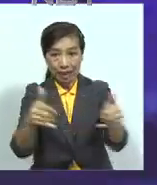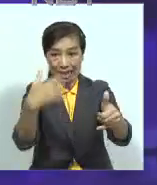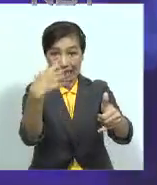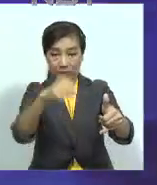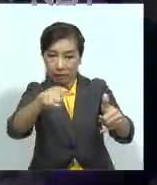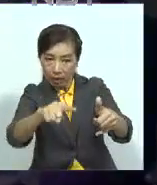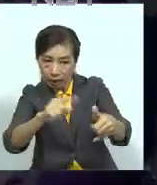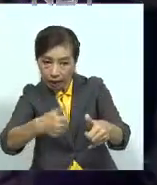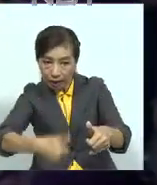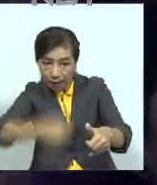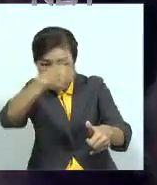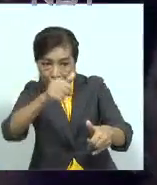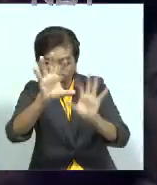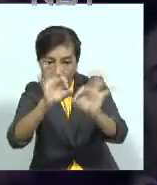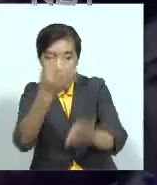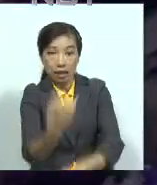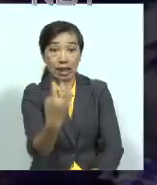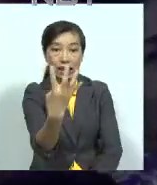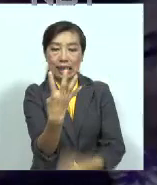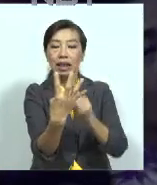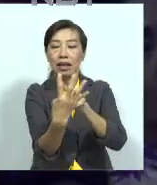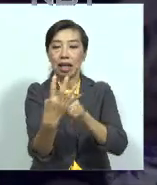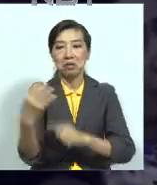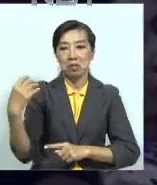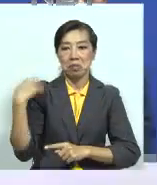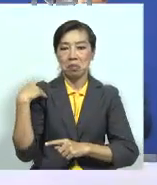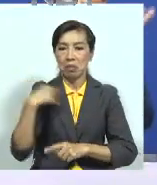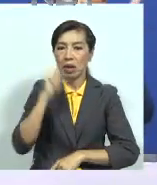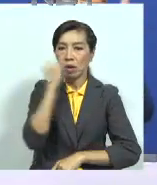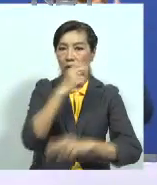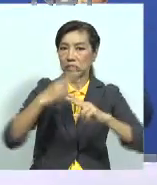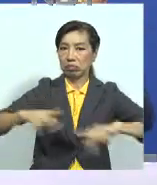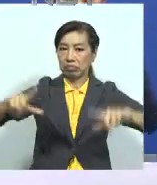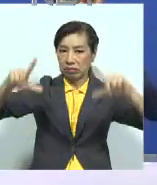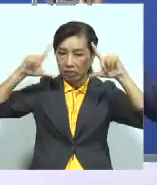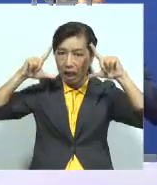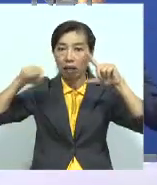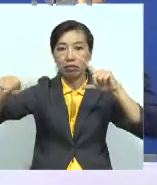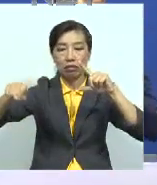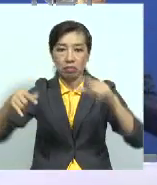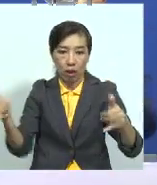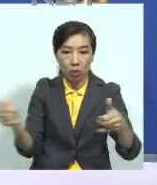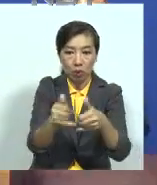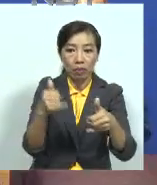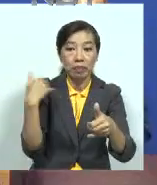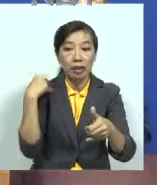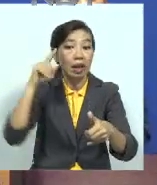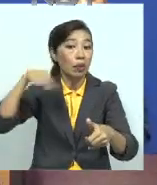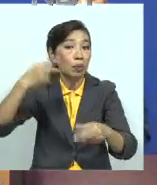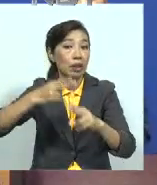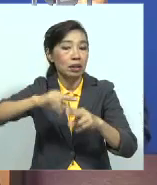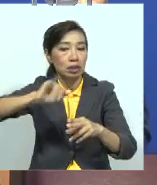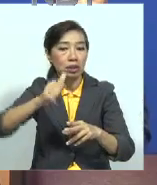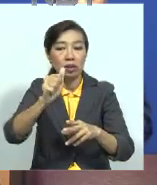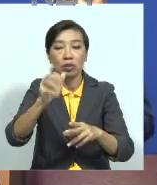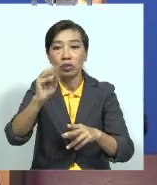นี้เดินสายโชว์พลังเสียงนะคะก็ได้นักร้องลูกทุ่งชื่อดังมากความสามารถประกอบด้วยคุณจอมขวัญกัลยา